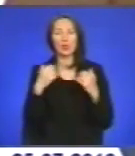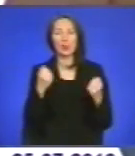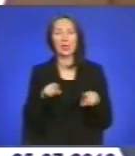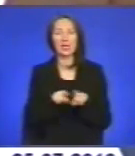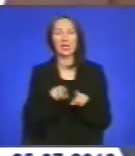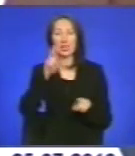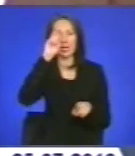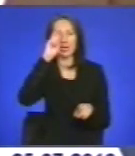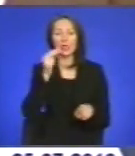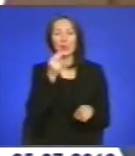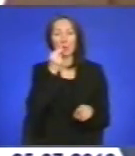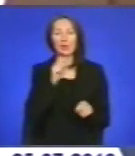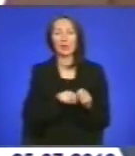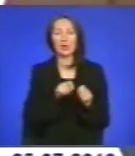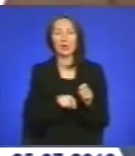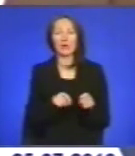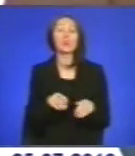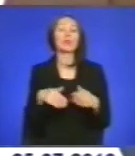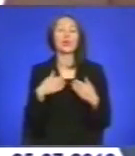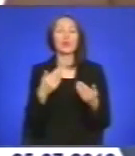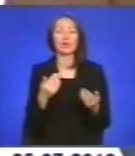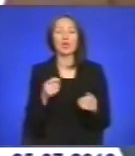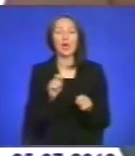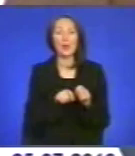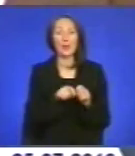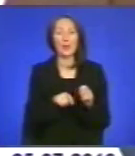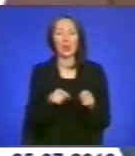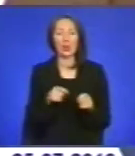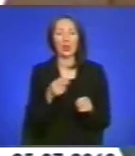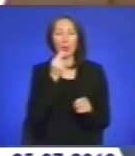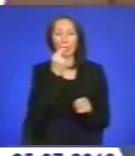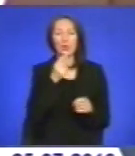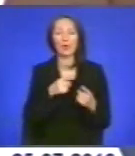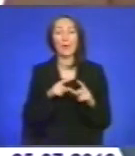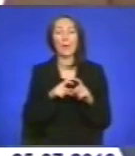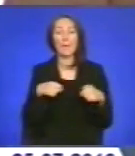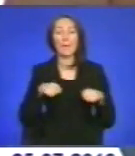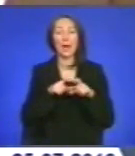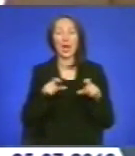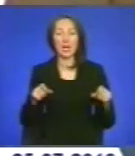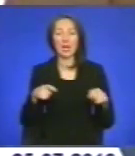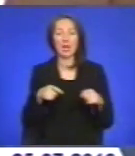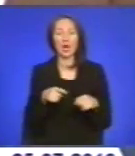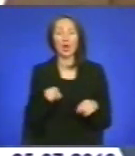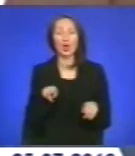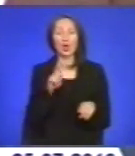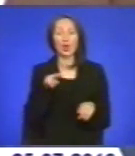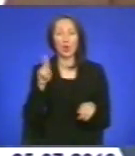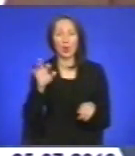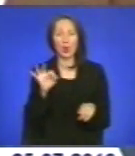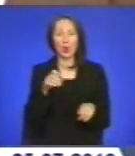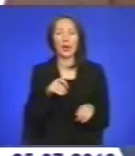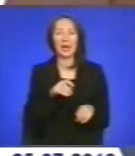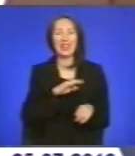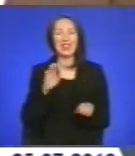Держспоживінспекції ініціювати інспекцію продуктів у мережах харчування. До недобросовісних виробників мають застосовуватись жорсткі санкції